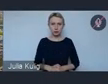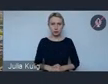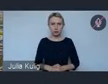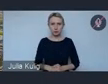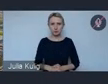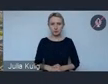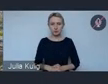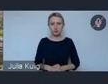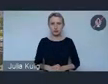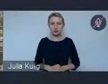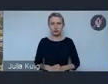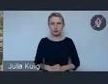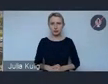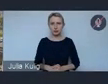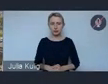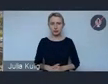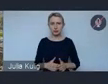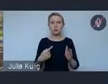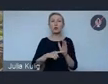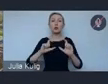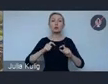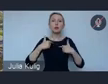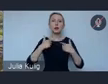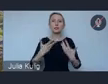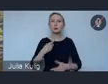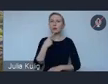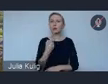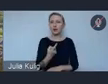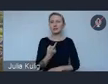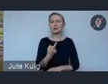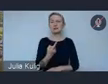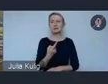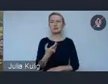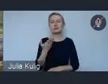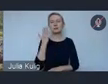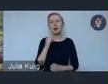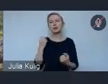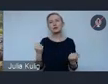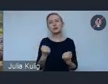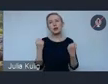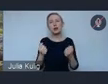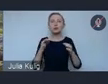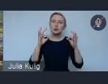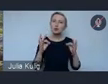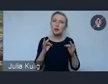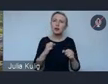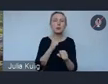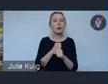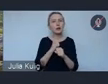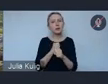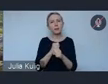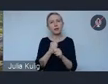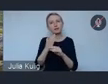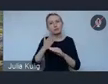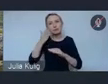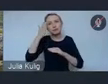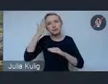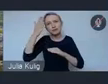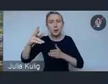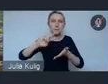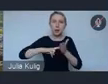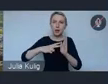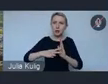sensowny sposób w oczy chcę powiedzieć to to że bardzo Staramy się już w tym momencie pracować długofalowo i myślą myśleć o